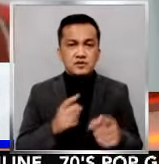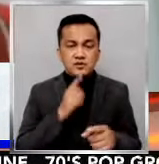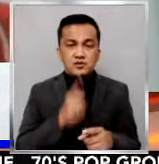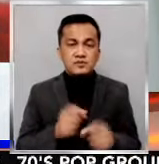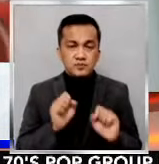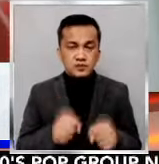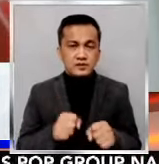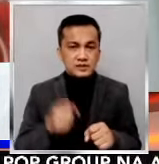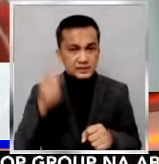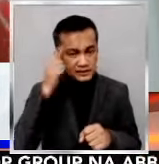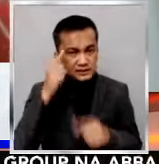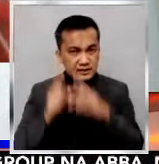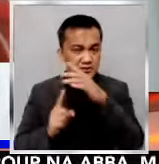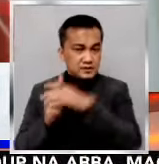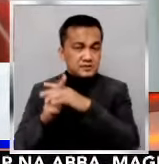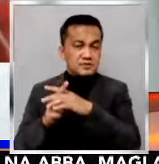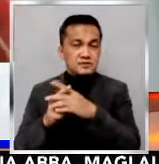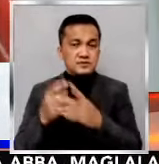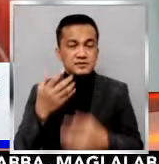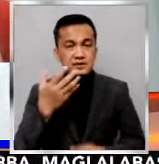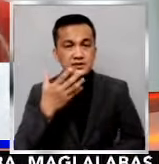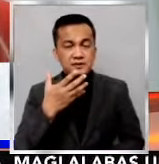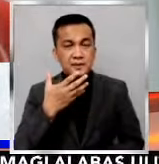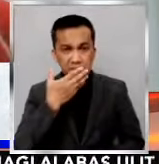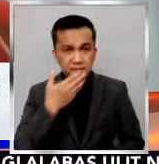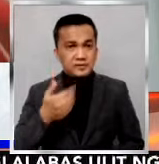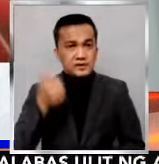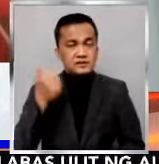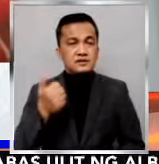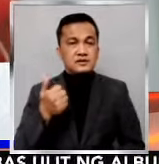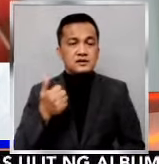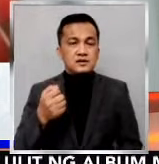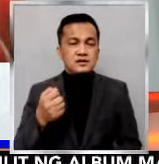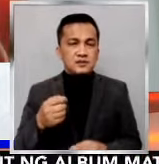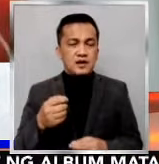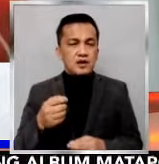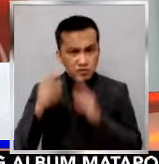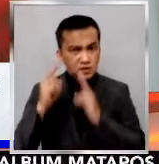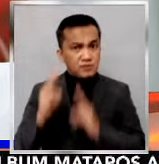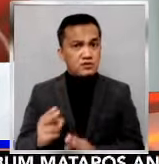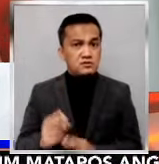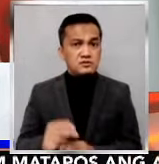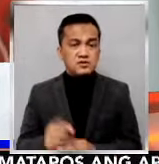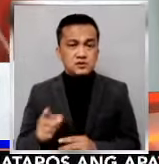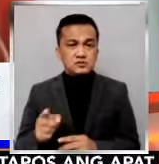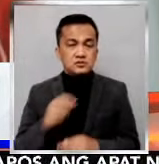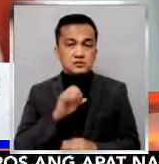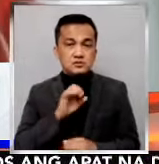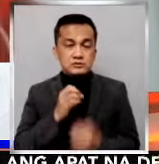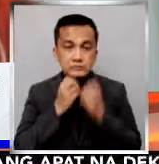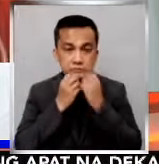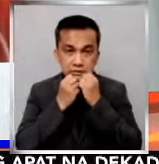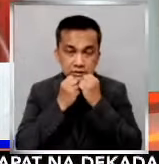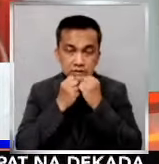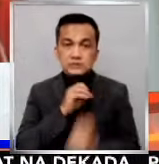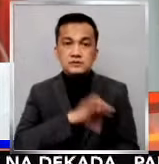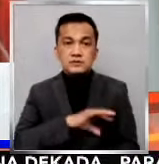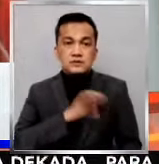pa na yung bang marangal na para kumita. It is kailangan lang